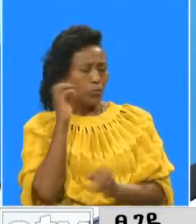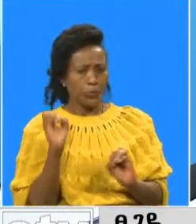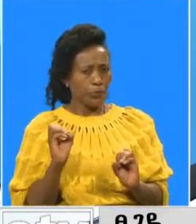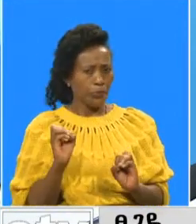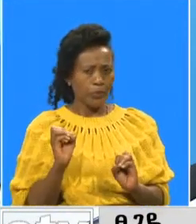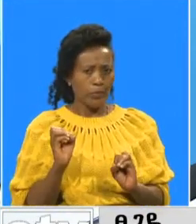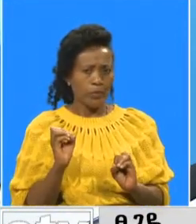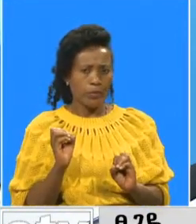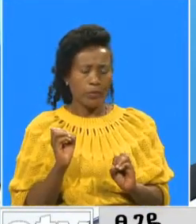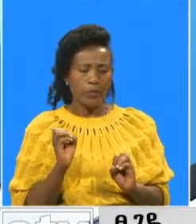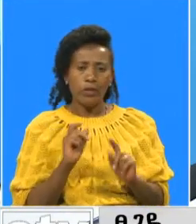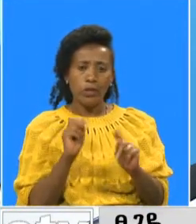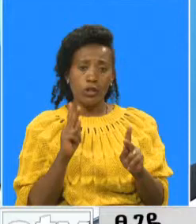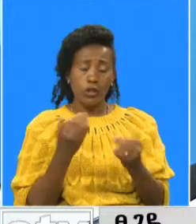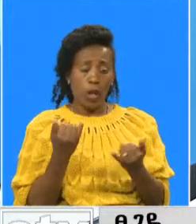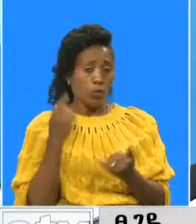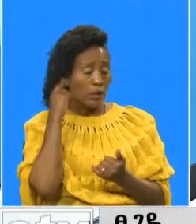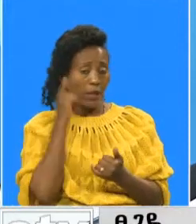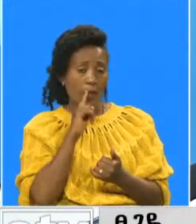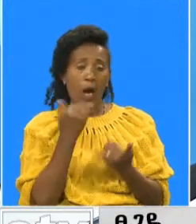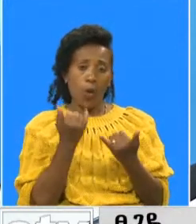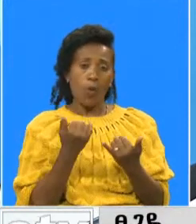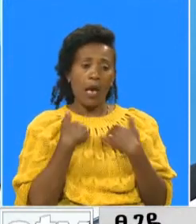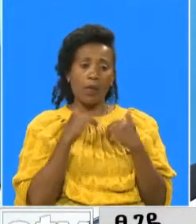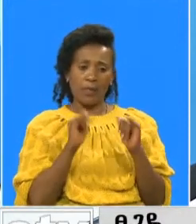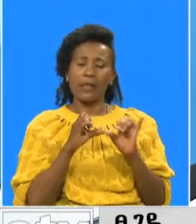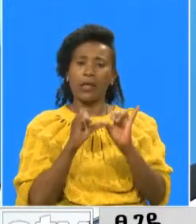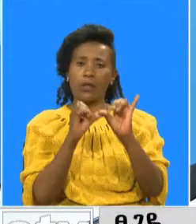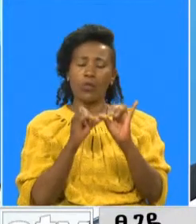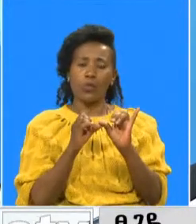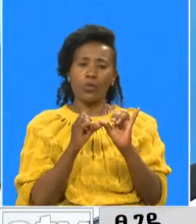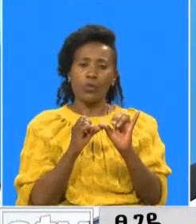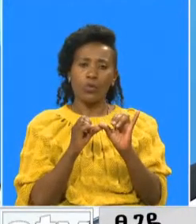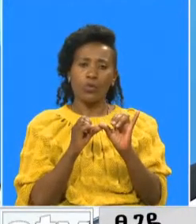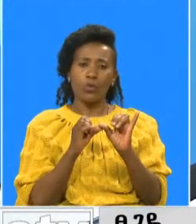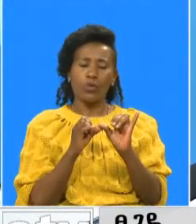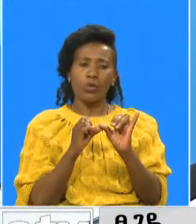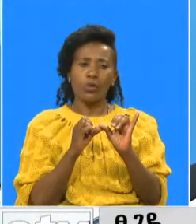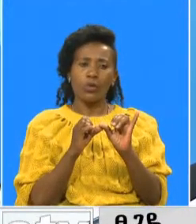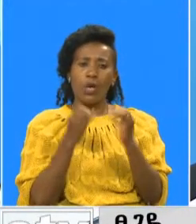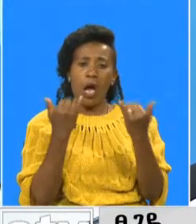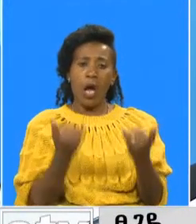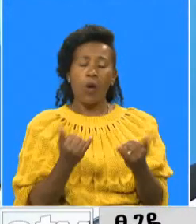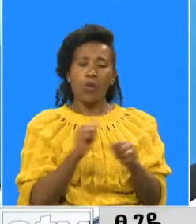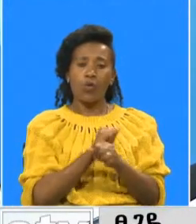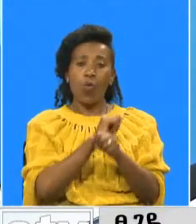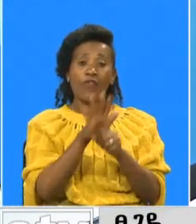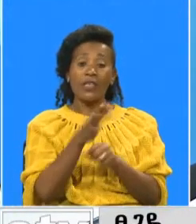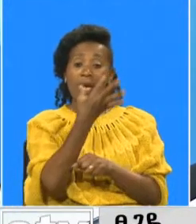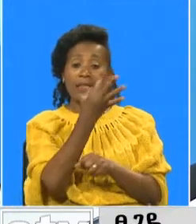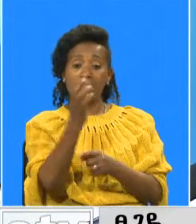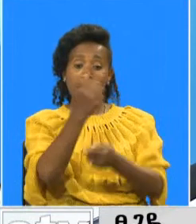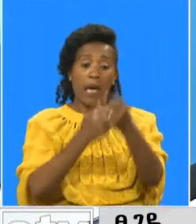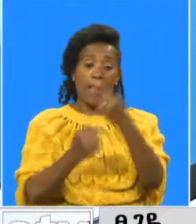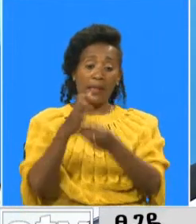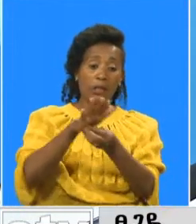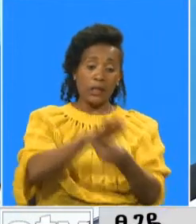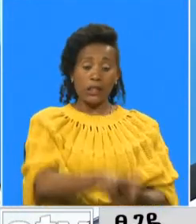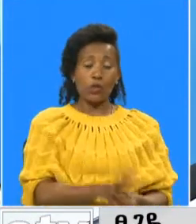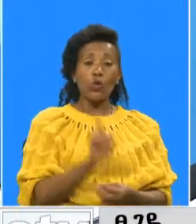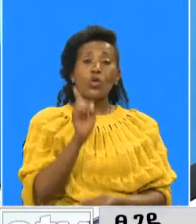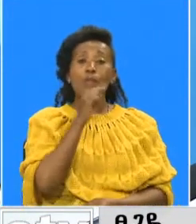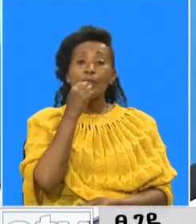አይደለም። እሺ፣ አሁን ሳይሰማ አሁን ባለበት ይቀጥሉ። አሁን ኮቪድ-19 ያመጣቸው ተጽዕኖ